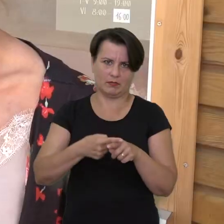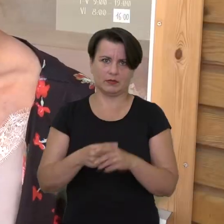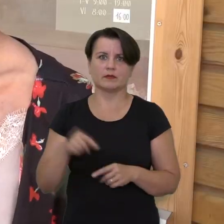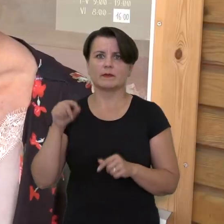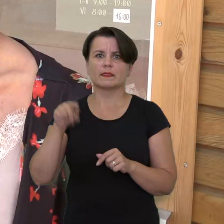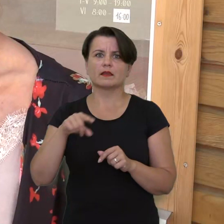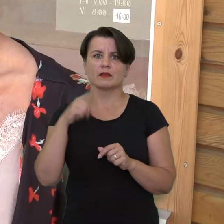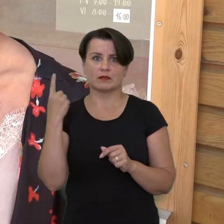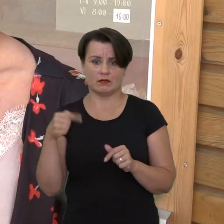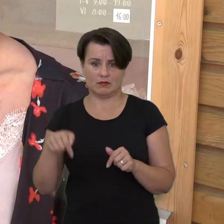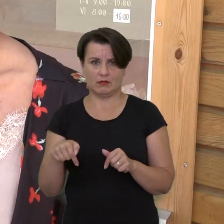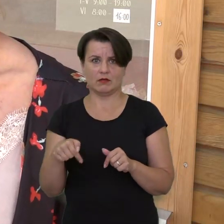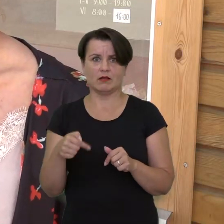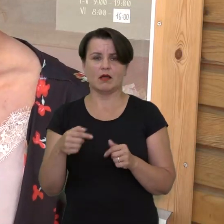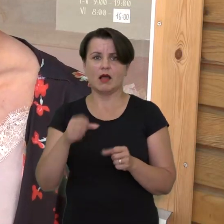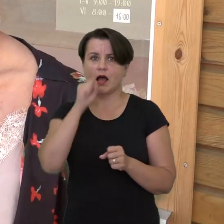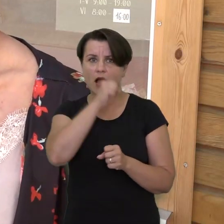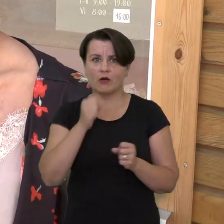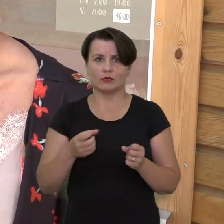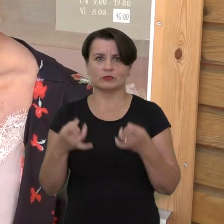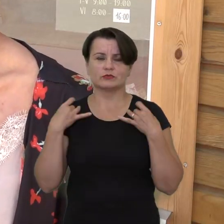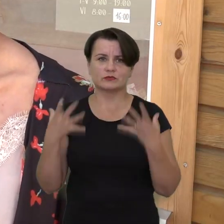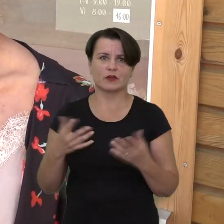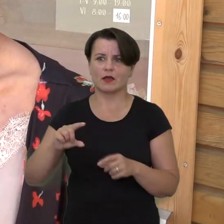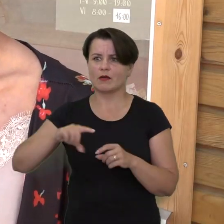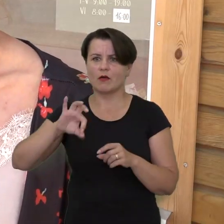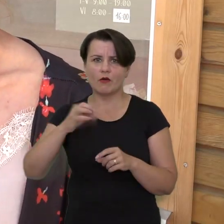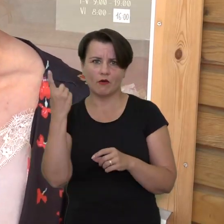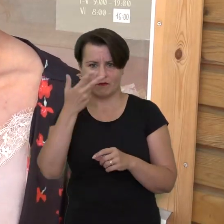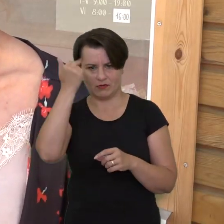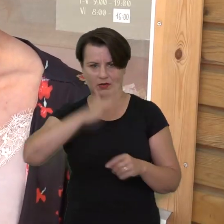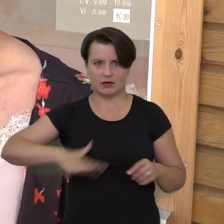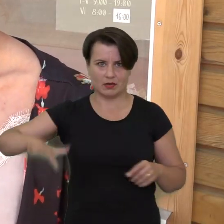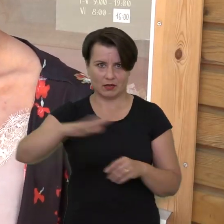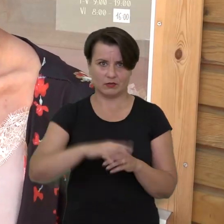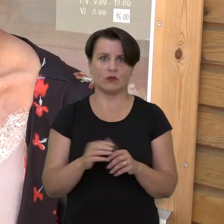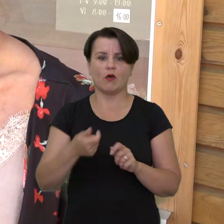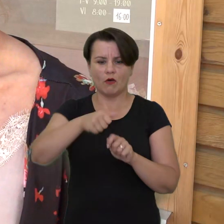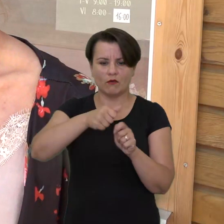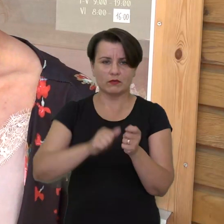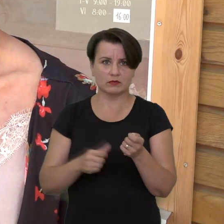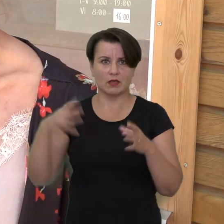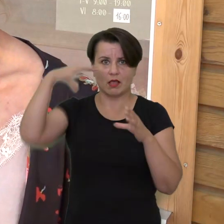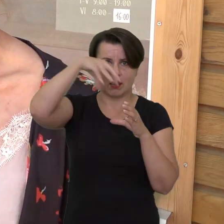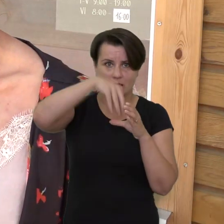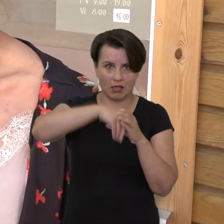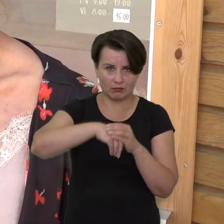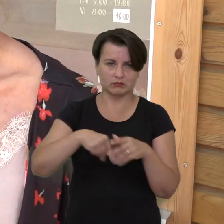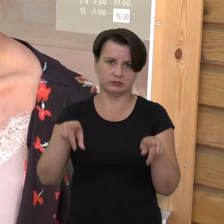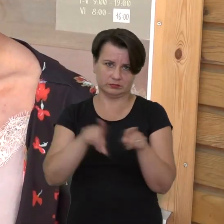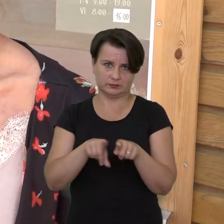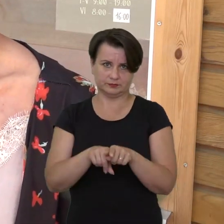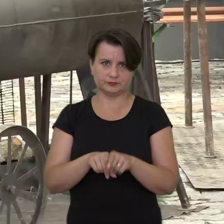Ir mūsų agurkų šventės tai yra vienos pirmųjų gastronominių švenčių Lietuvoje. Na, o virtinukai su šamu, kodėl pateko, tai irgi dėl tų